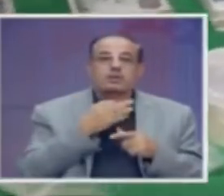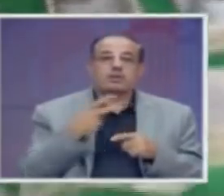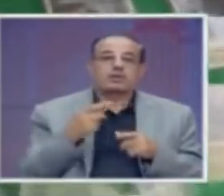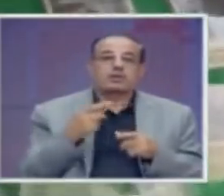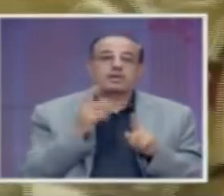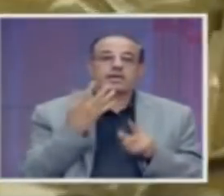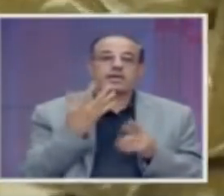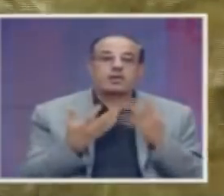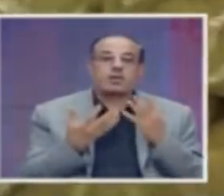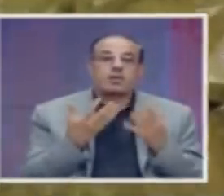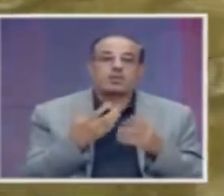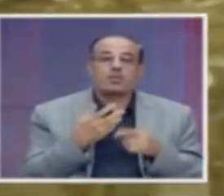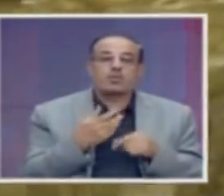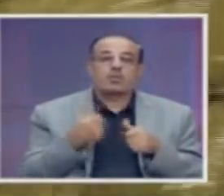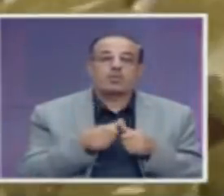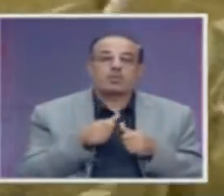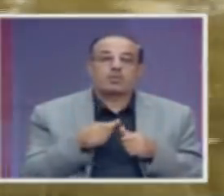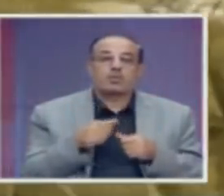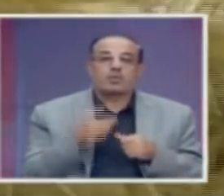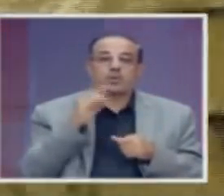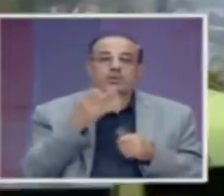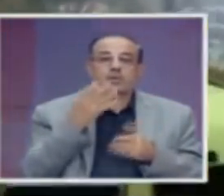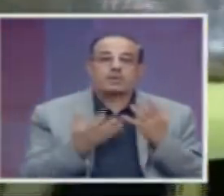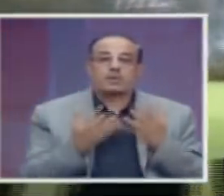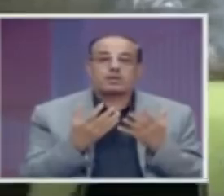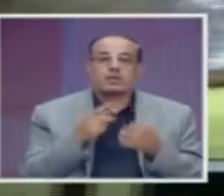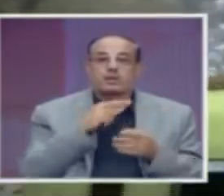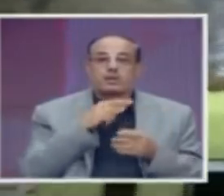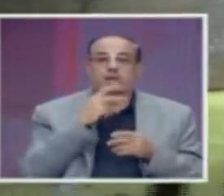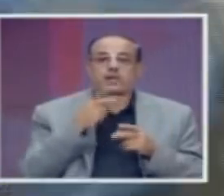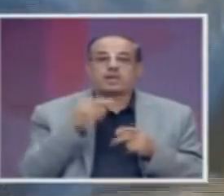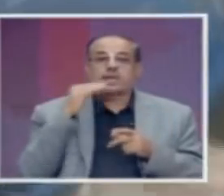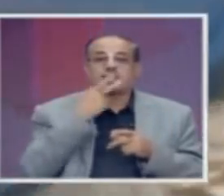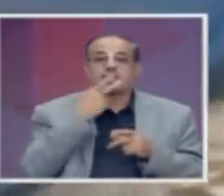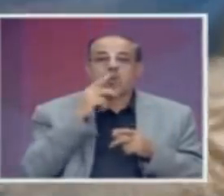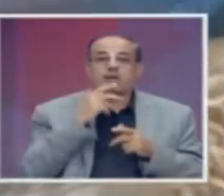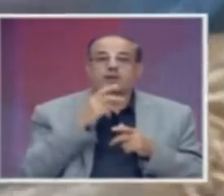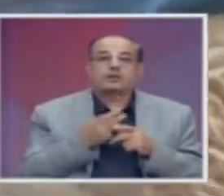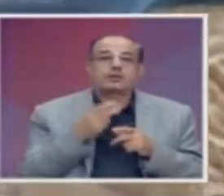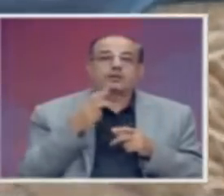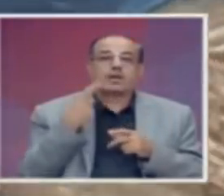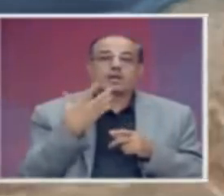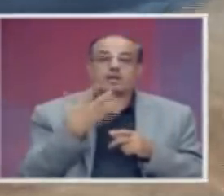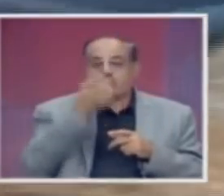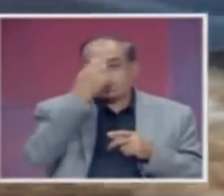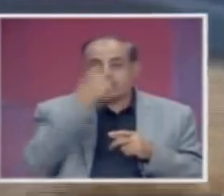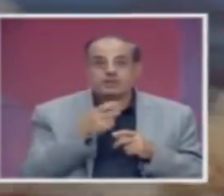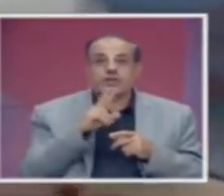23 كيلوغرام، إضافة إلى قرابة 30 كيلوغرام من مخدر الاستروكس وعدد